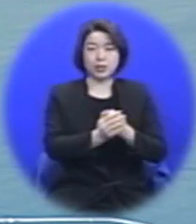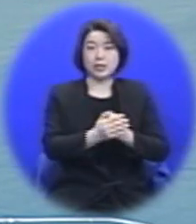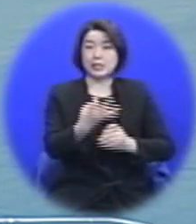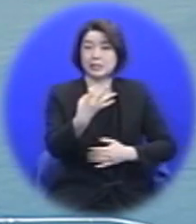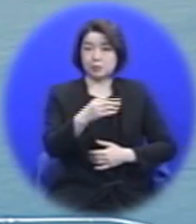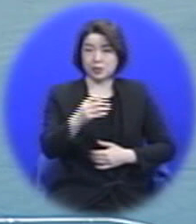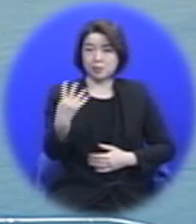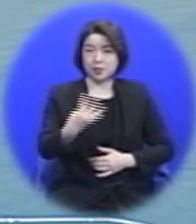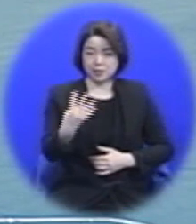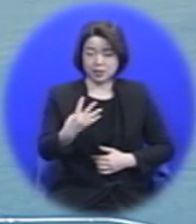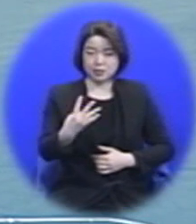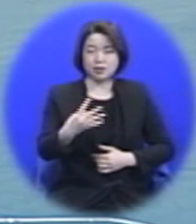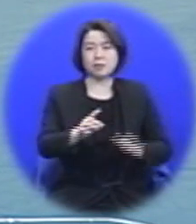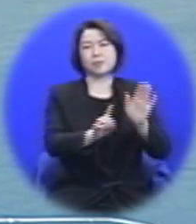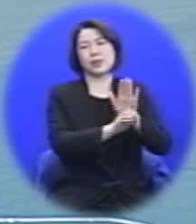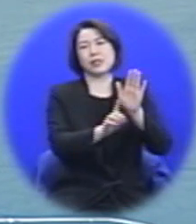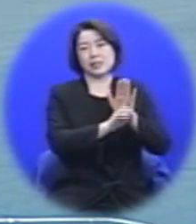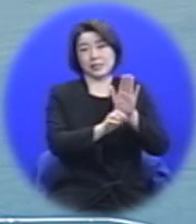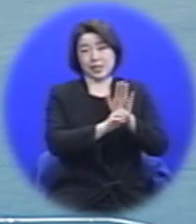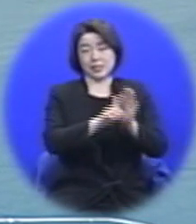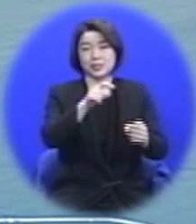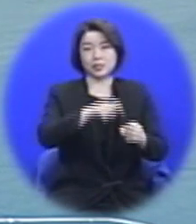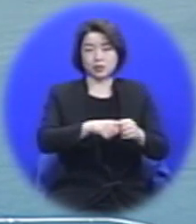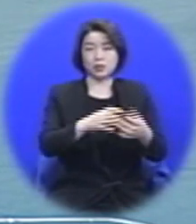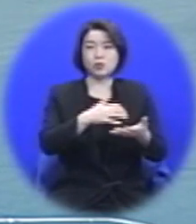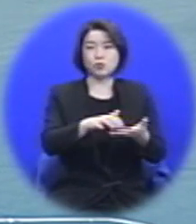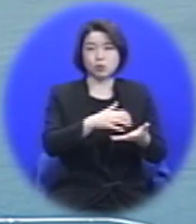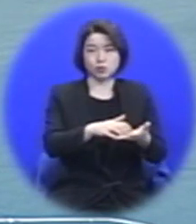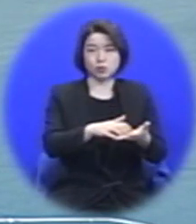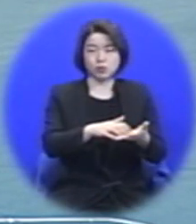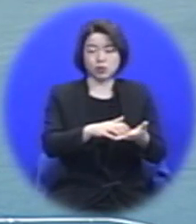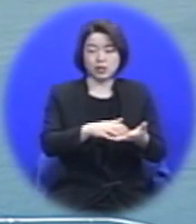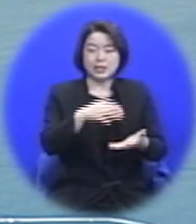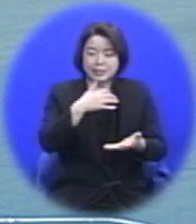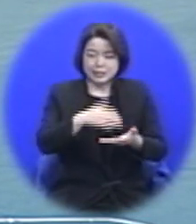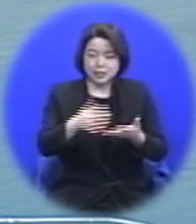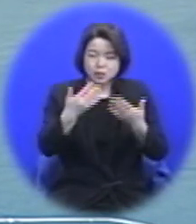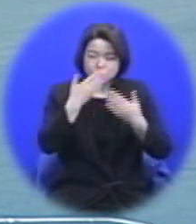상징적인 숫자로서 셀 수 없이 많다는 의미를 가지고 있습니다.